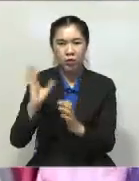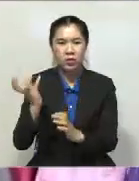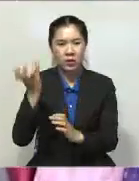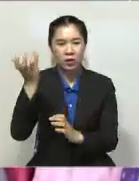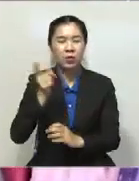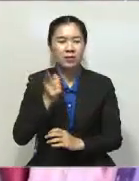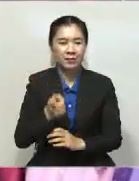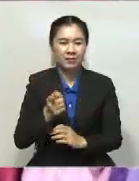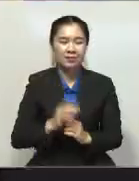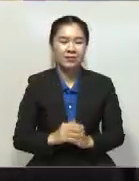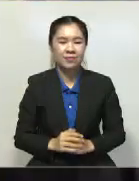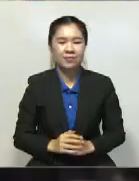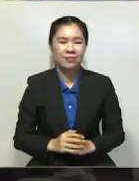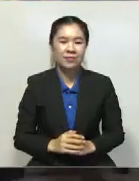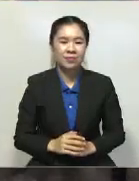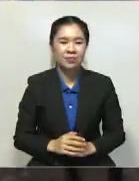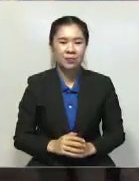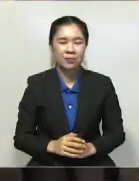างแท้จริงค่ะ